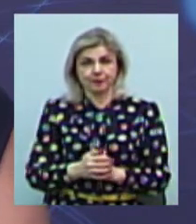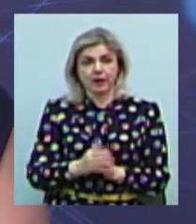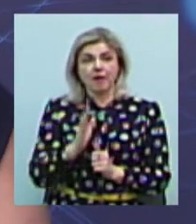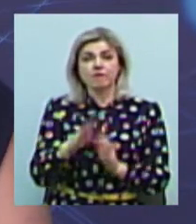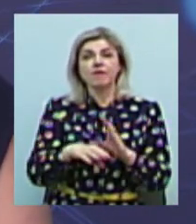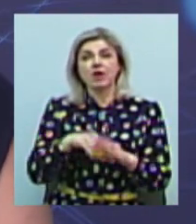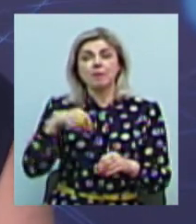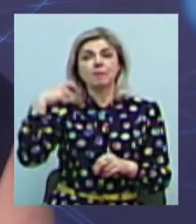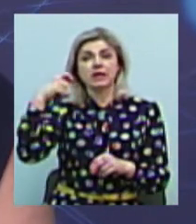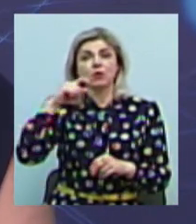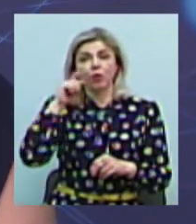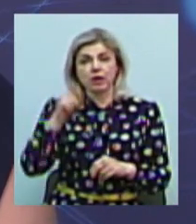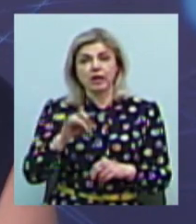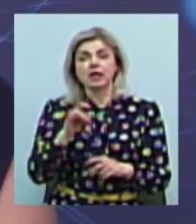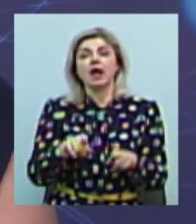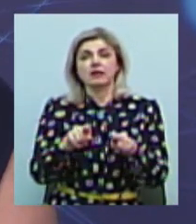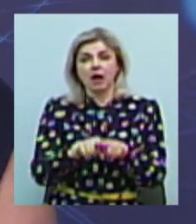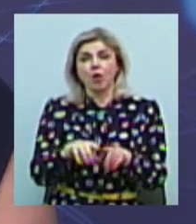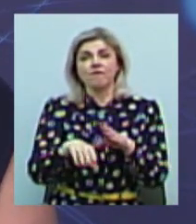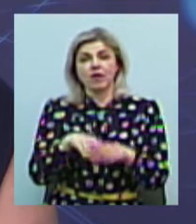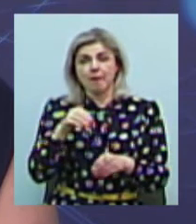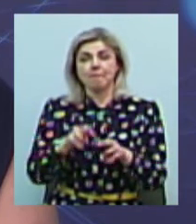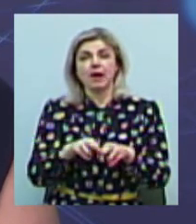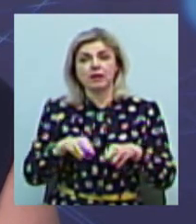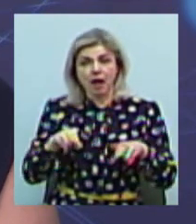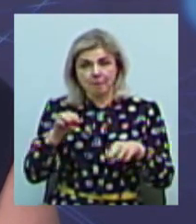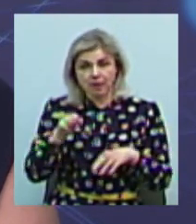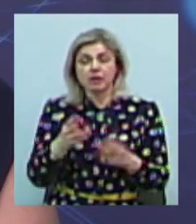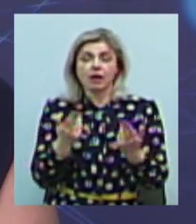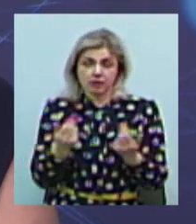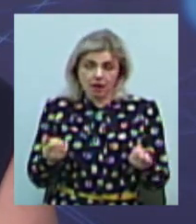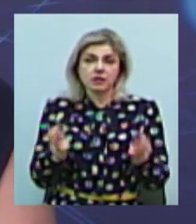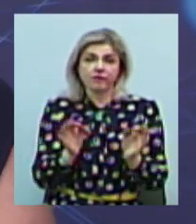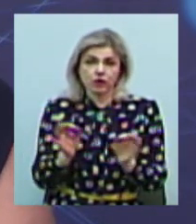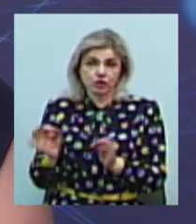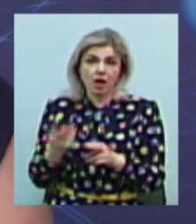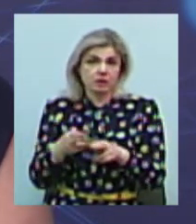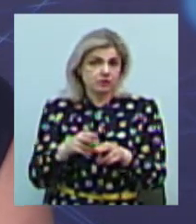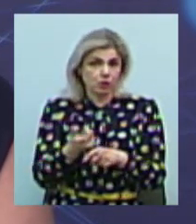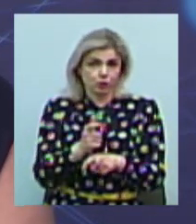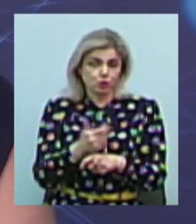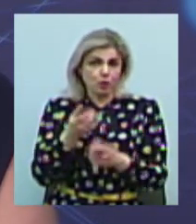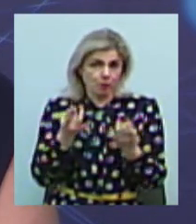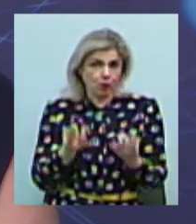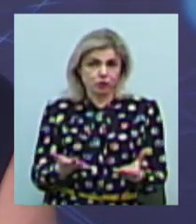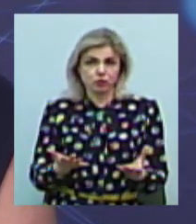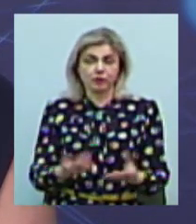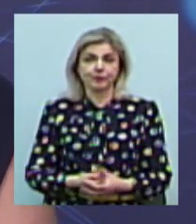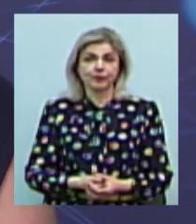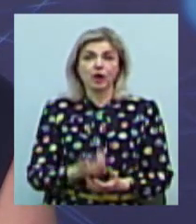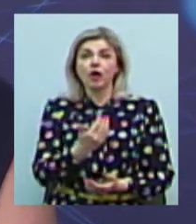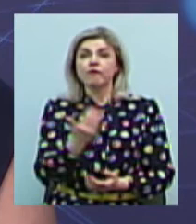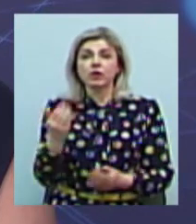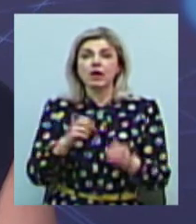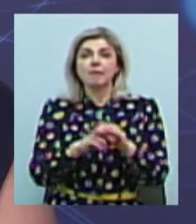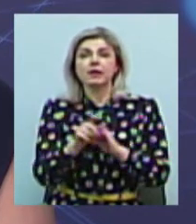президента України, а також вибори в парламент, так, звичайно, це дуже просто. Вони,